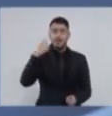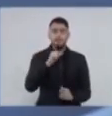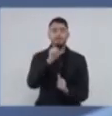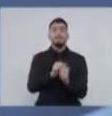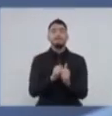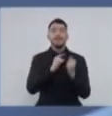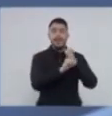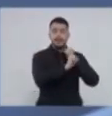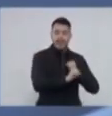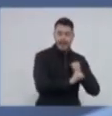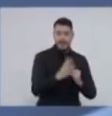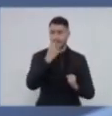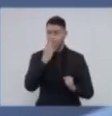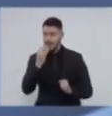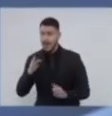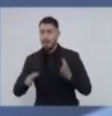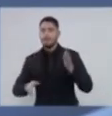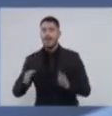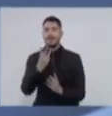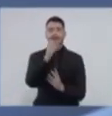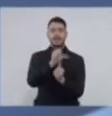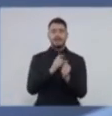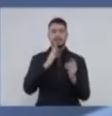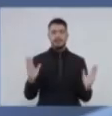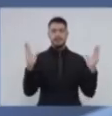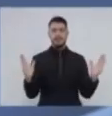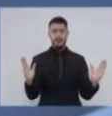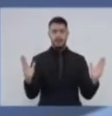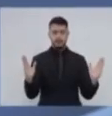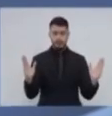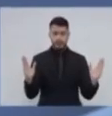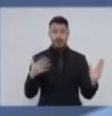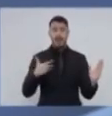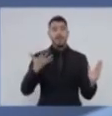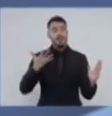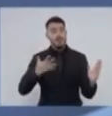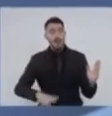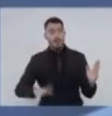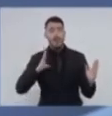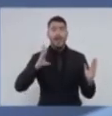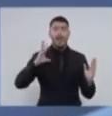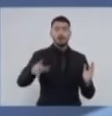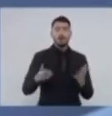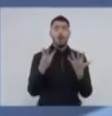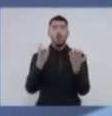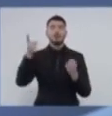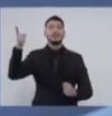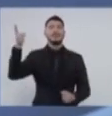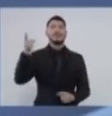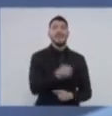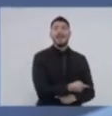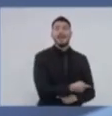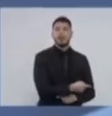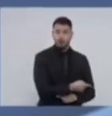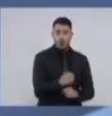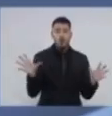ιανουάριο φεβρουάριο και μάρτιο με στόχο να απορροφήσουμε αναδρομικά έως και το 80% της ρήτρας